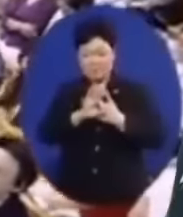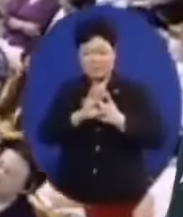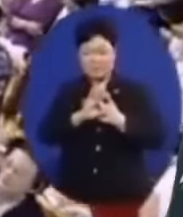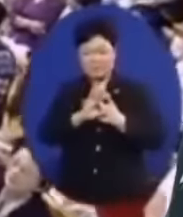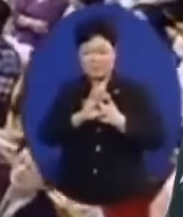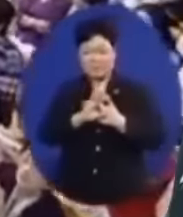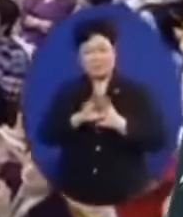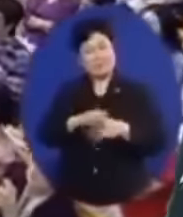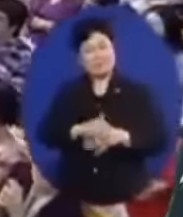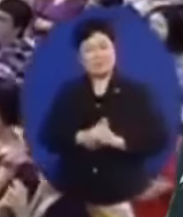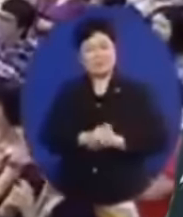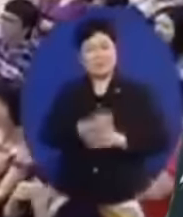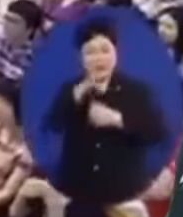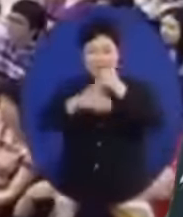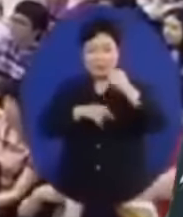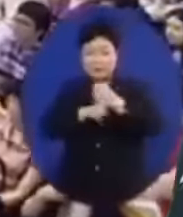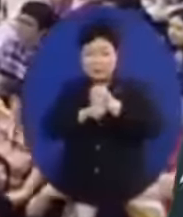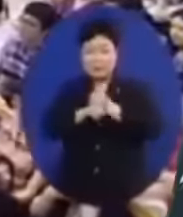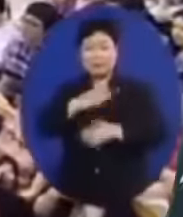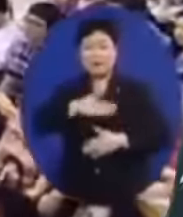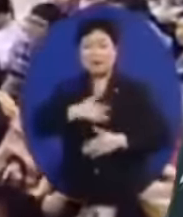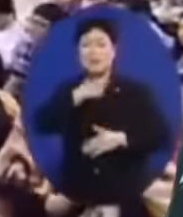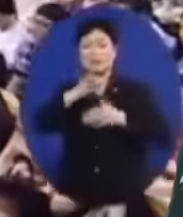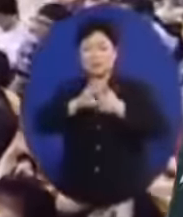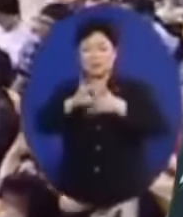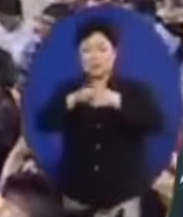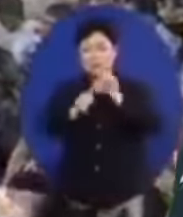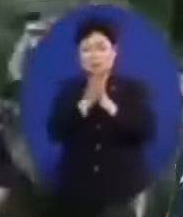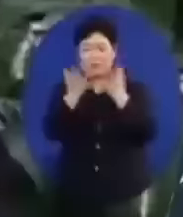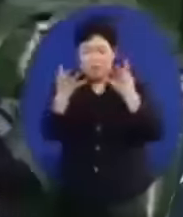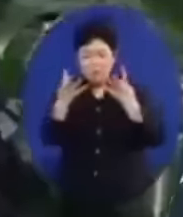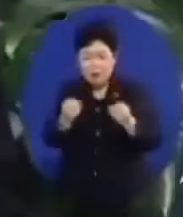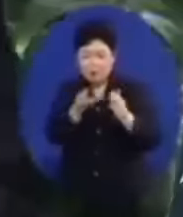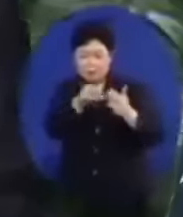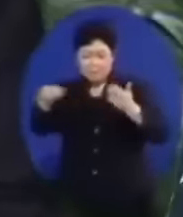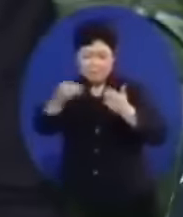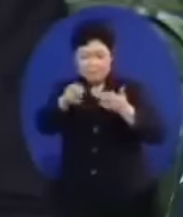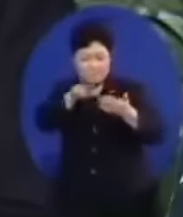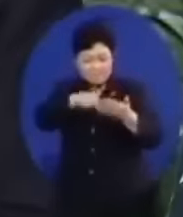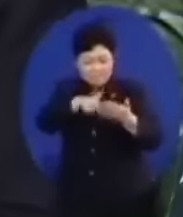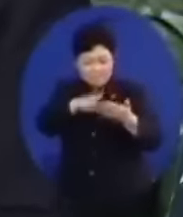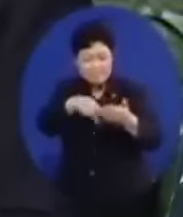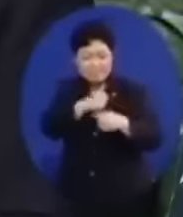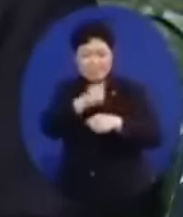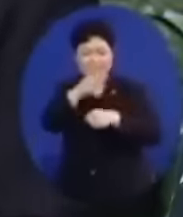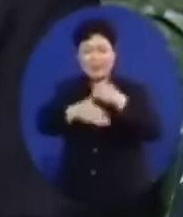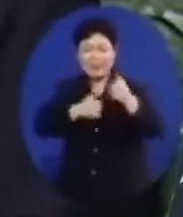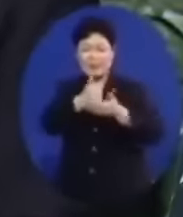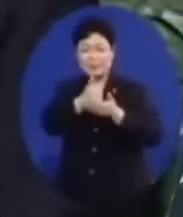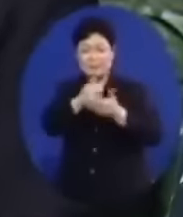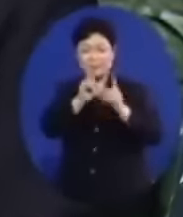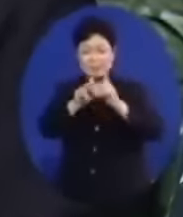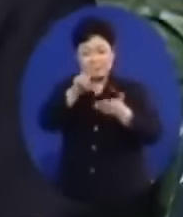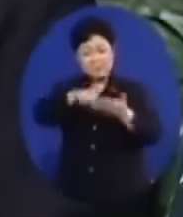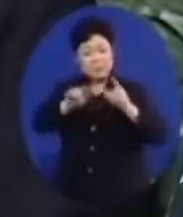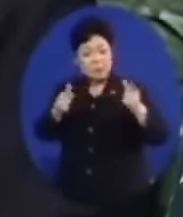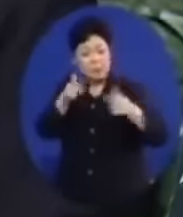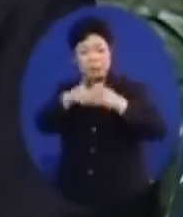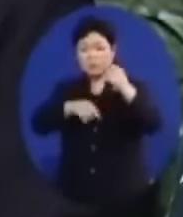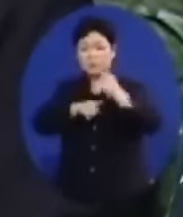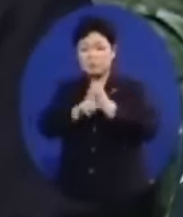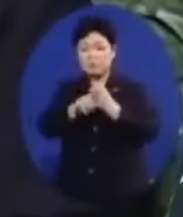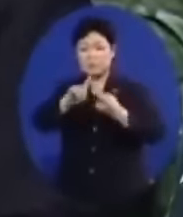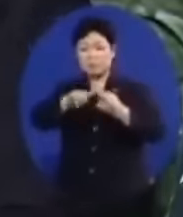하나님의 뜻을 알려면은 성경을 많이 찾아야 돼요. 성경 읽지 않고서 하나님의 뜻을 알려면 안